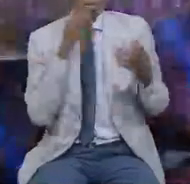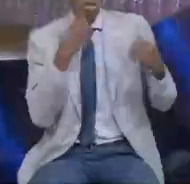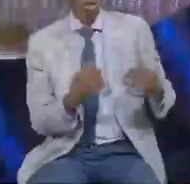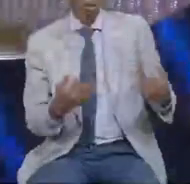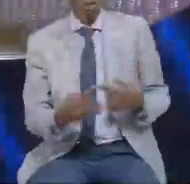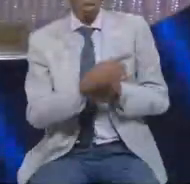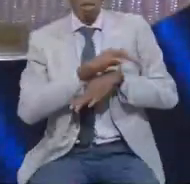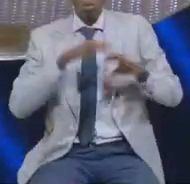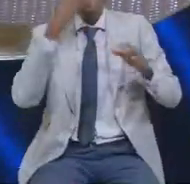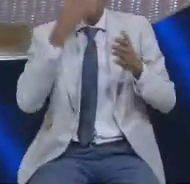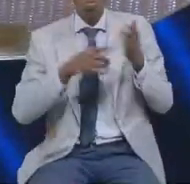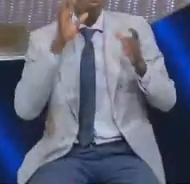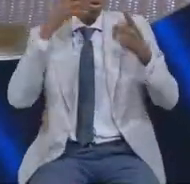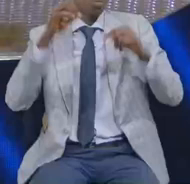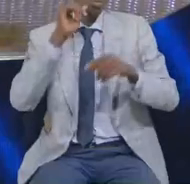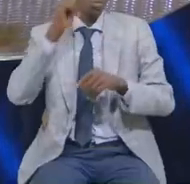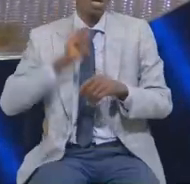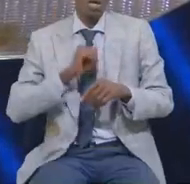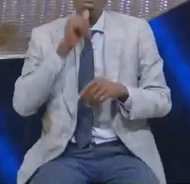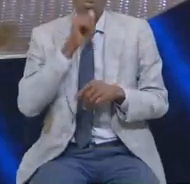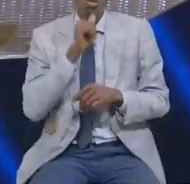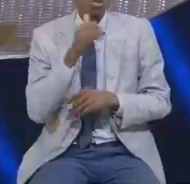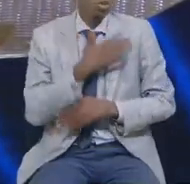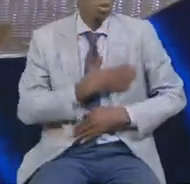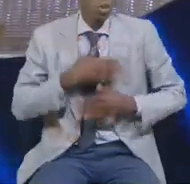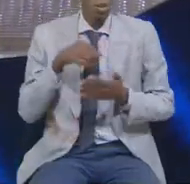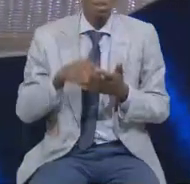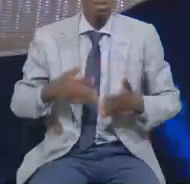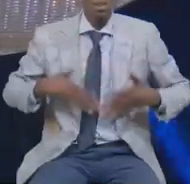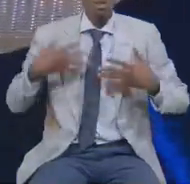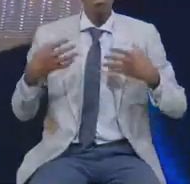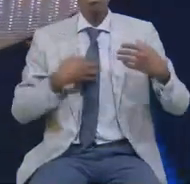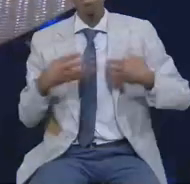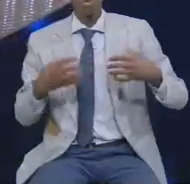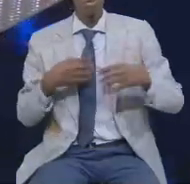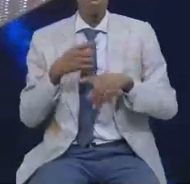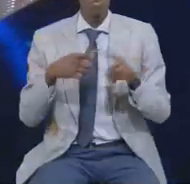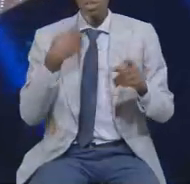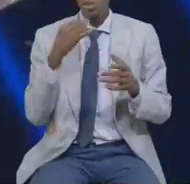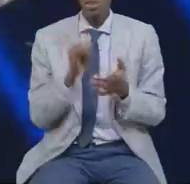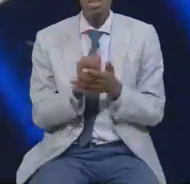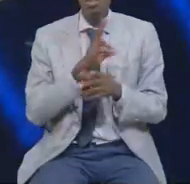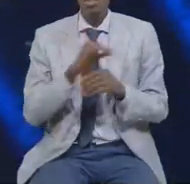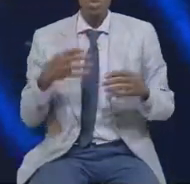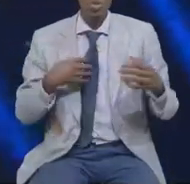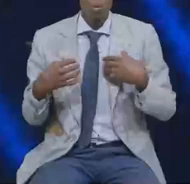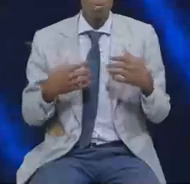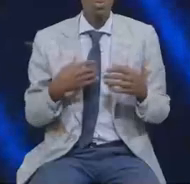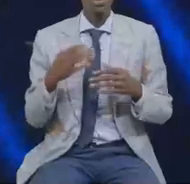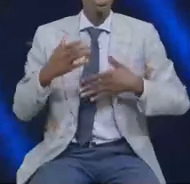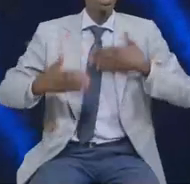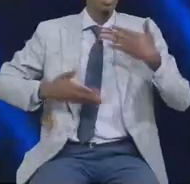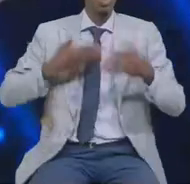qui va arriver demain, je ne jouis plus de la vie, les gens se plaignent de tout. Il m'a dit, ne vous plaignez